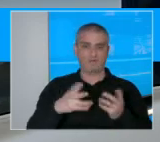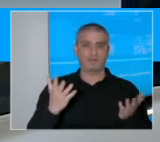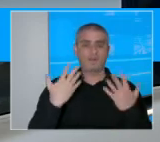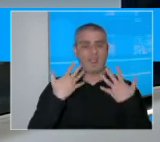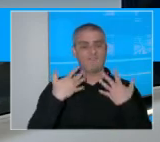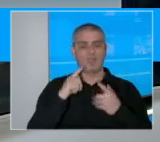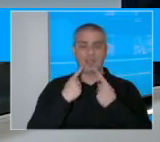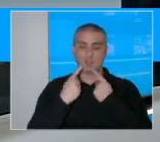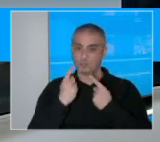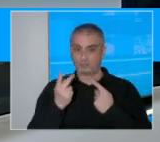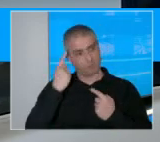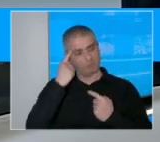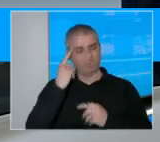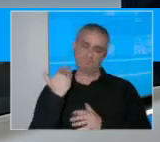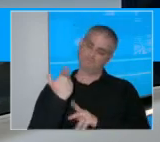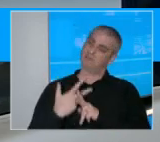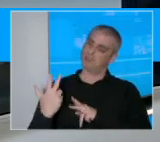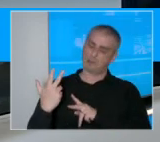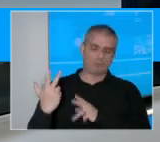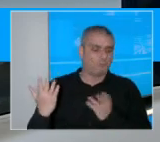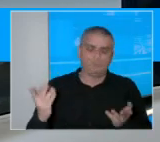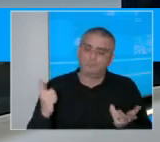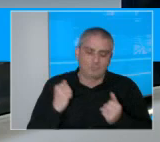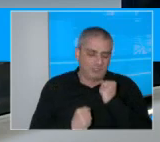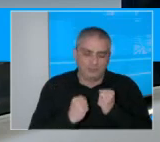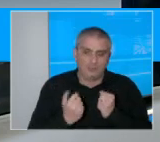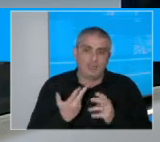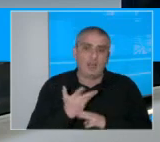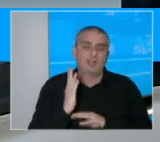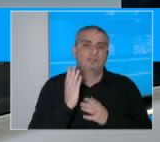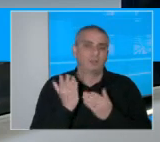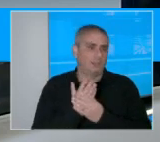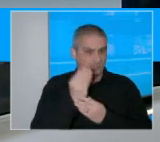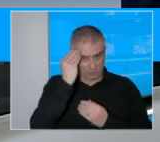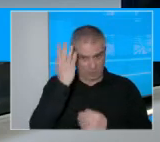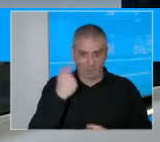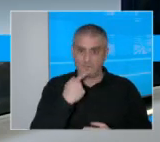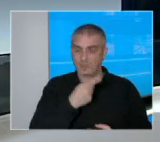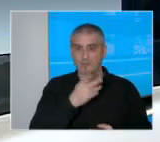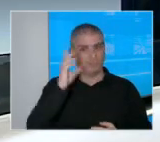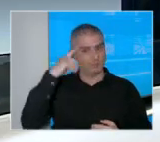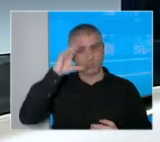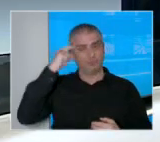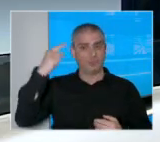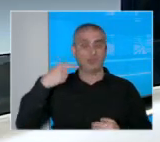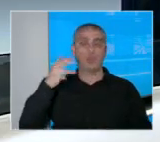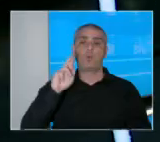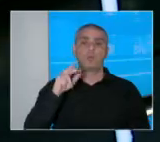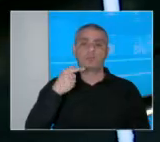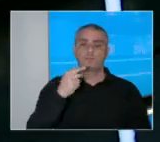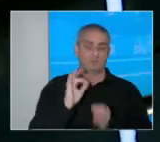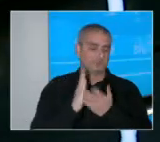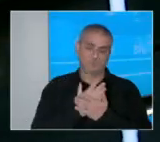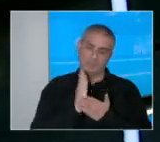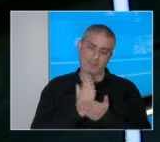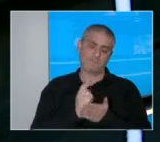רוח בדיונים, ואתה חושב, הנה הוא יוצא זכאי, יהיה לו קשה מאוד לצאת מהתיק הזה, כבר אתה זוכר, אמרה האישה עם האג'נדה, רות גביזון, שפסק הדין הזה